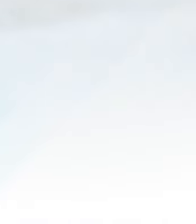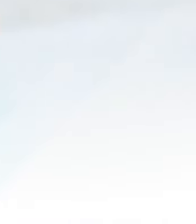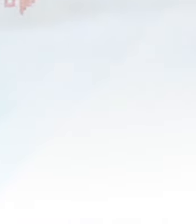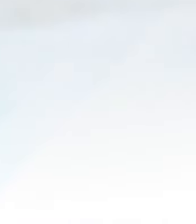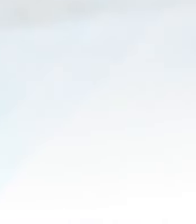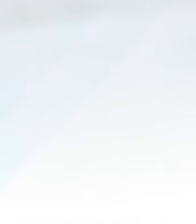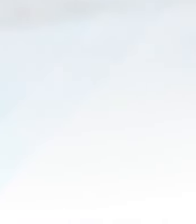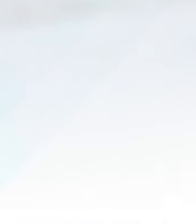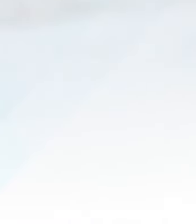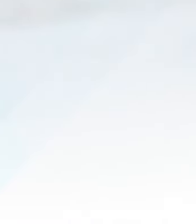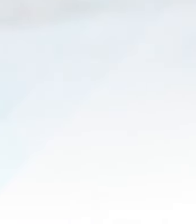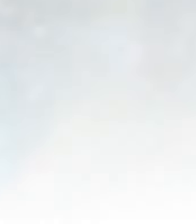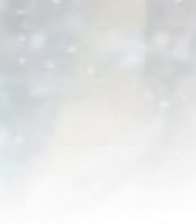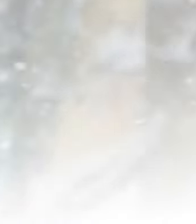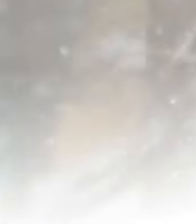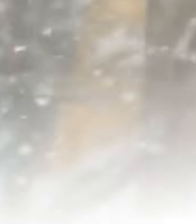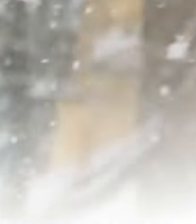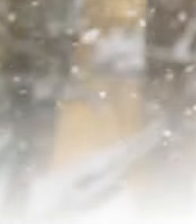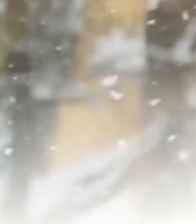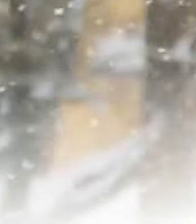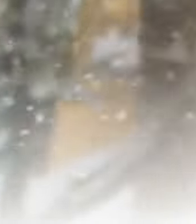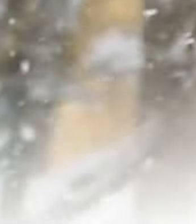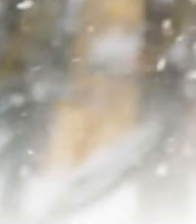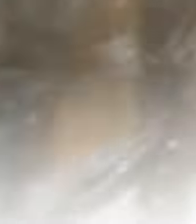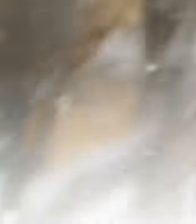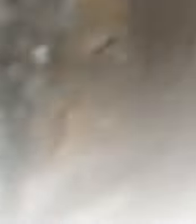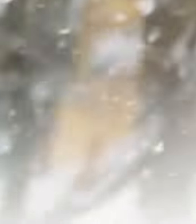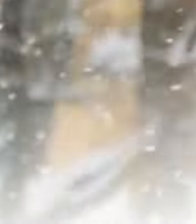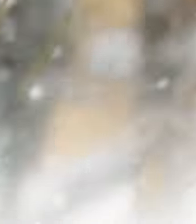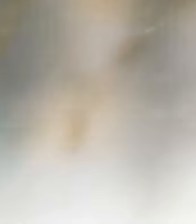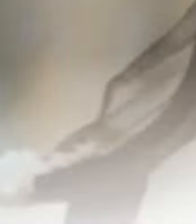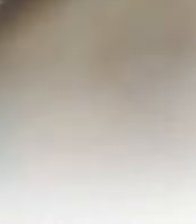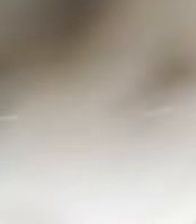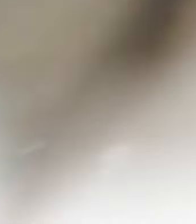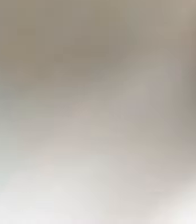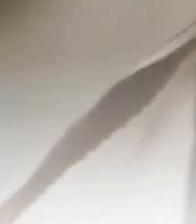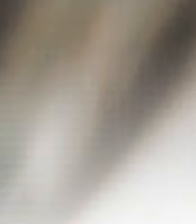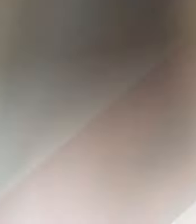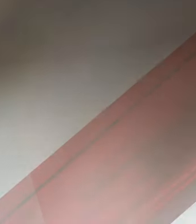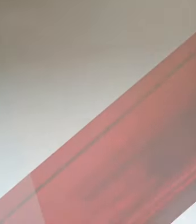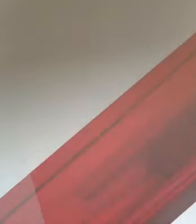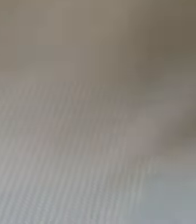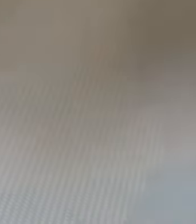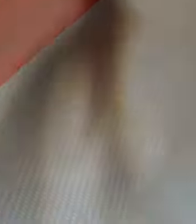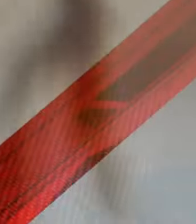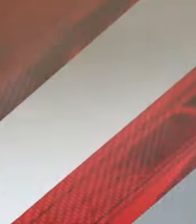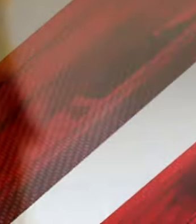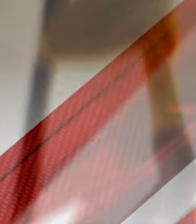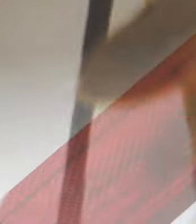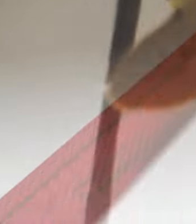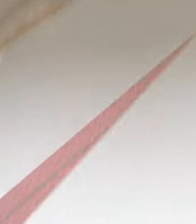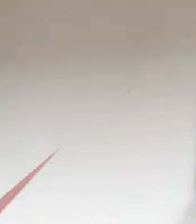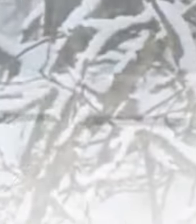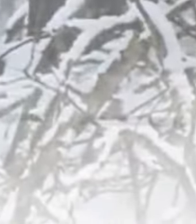Дарачы, з гэтай прымаўкі становіцца зразумела, чаму другая назва свята – стрэчанне. Існавалі і прыкметы на двор'я,